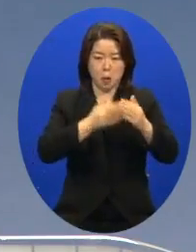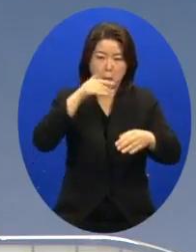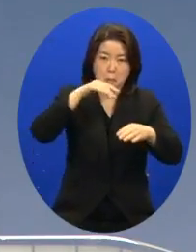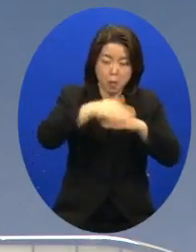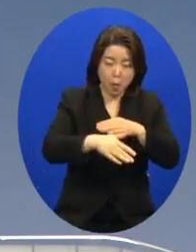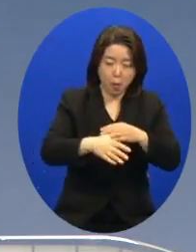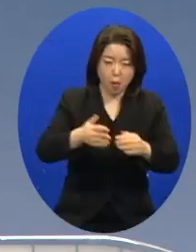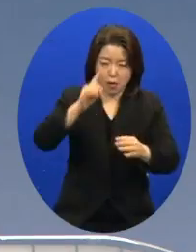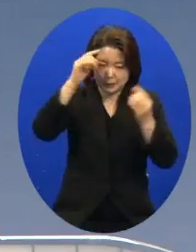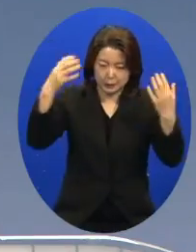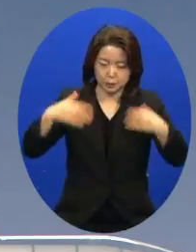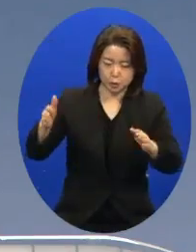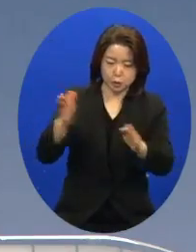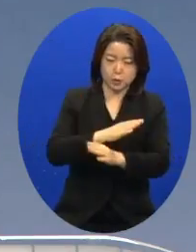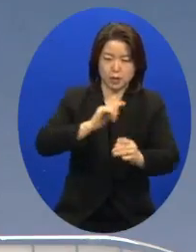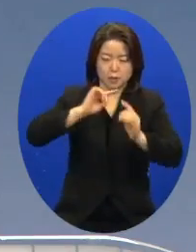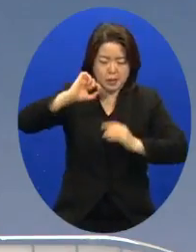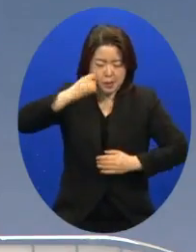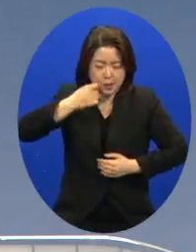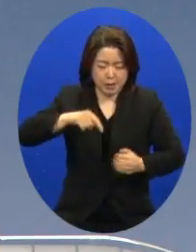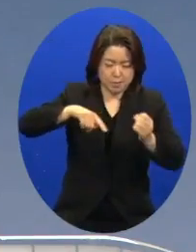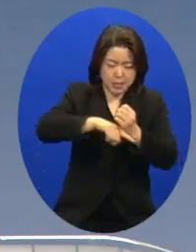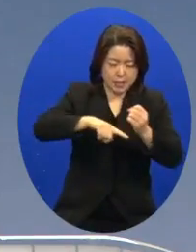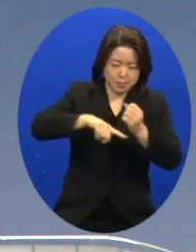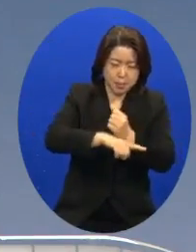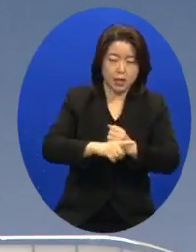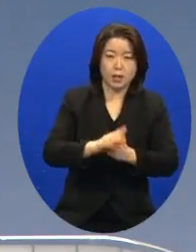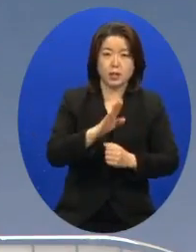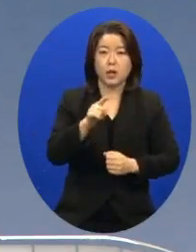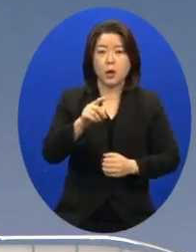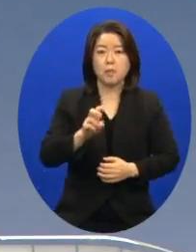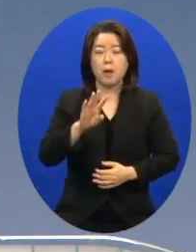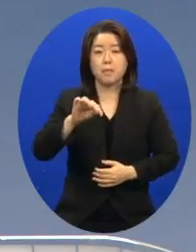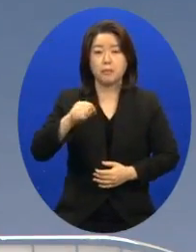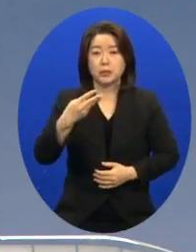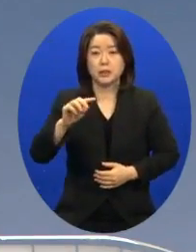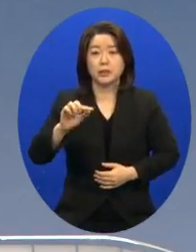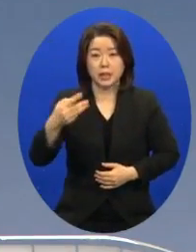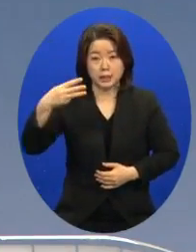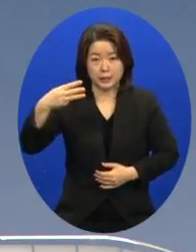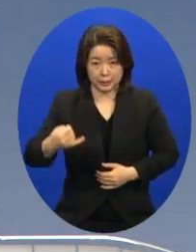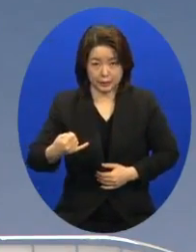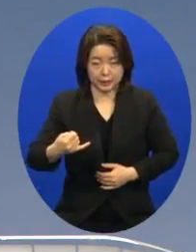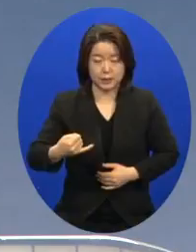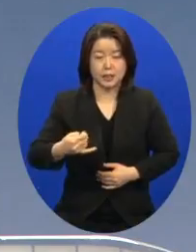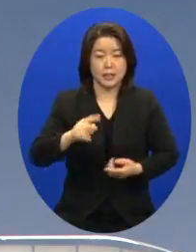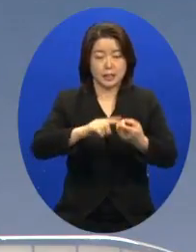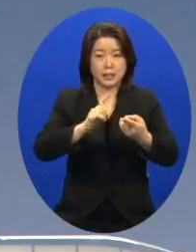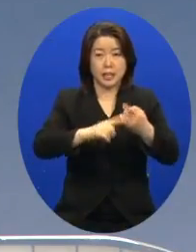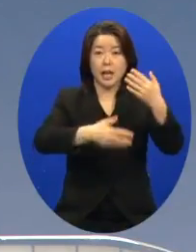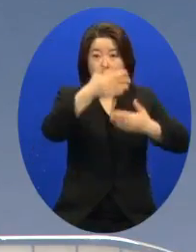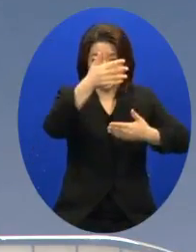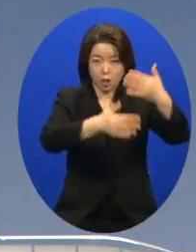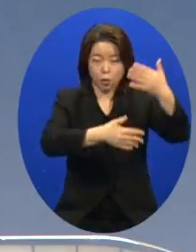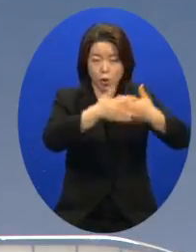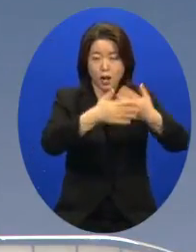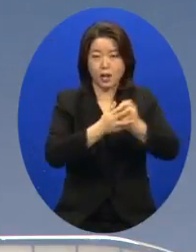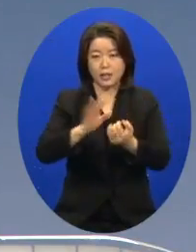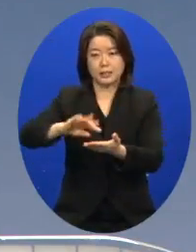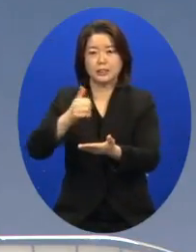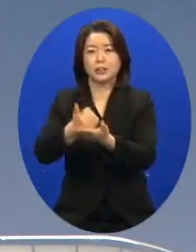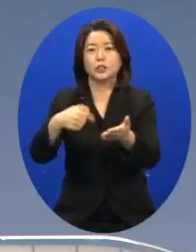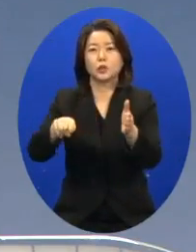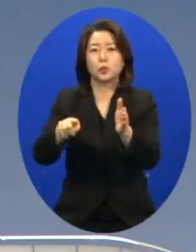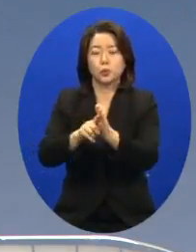말할 수 없는 고문을 당하고 고난을 당했던 머물 않던 목사님의 영화 그리스도를 위한